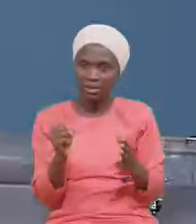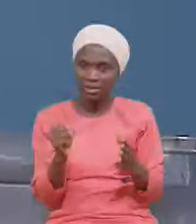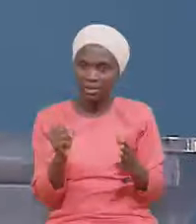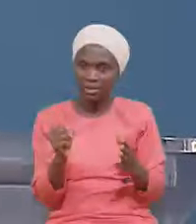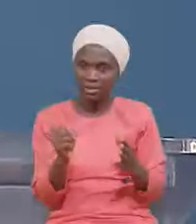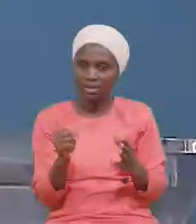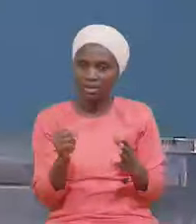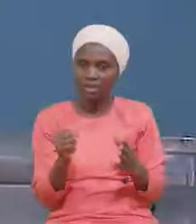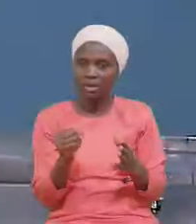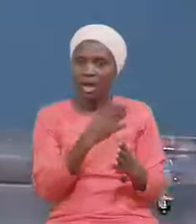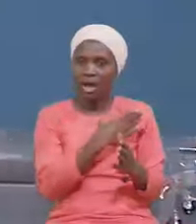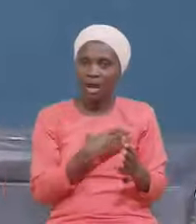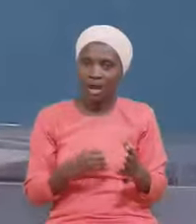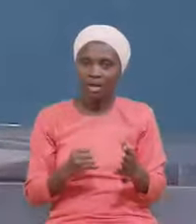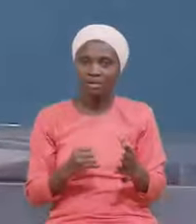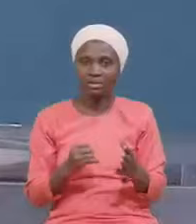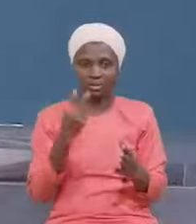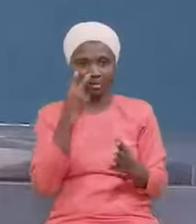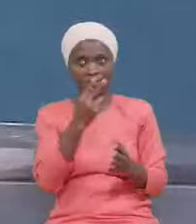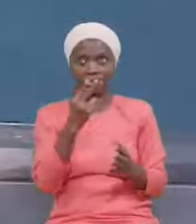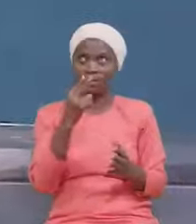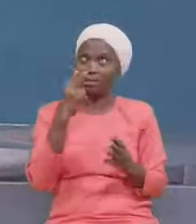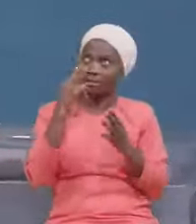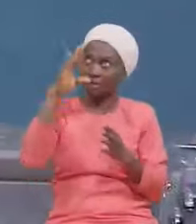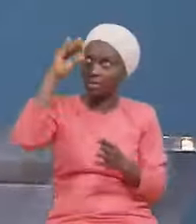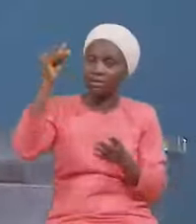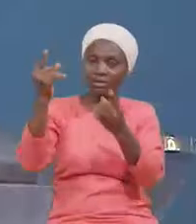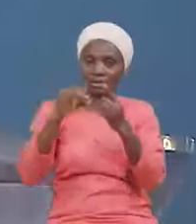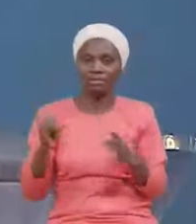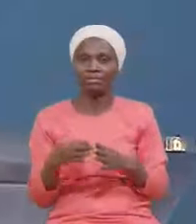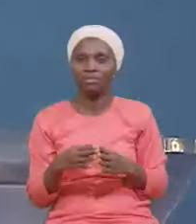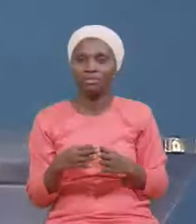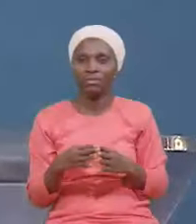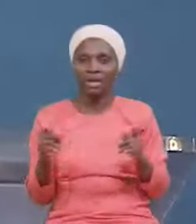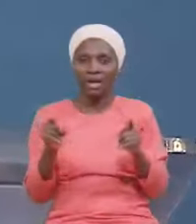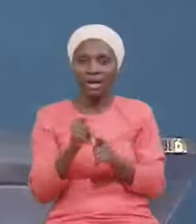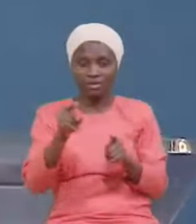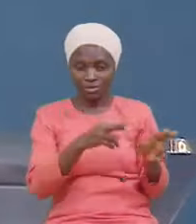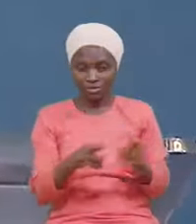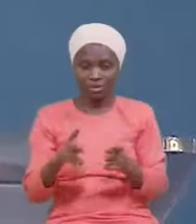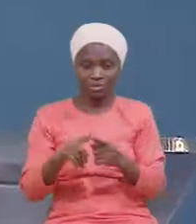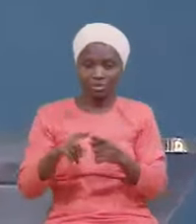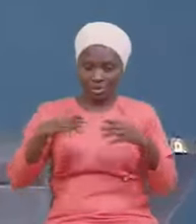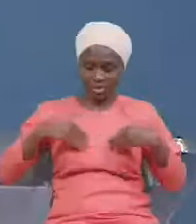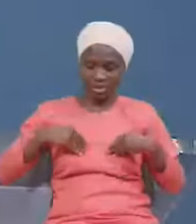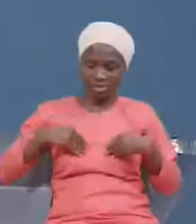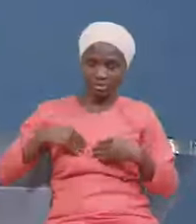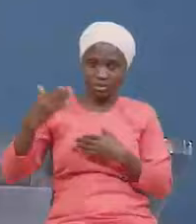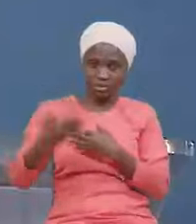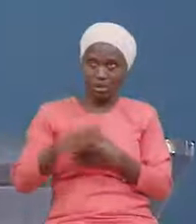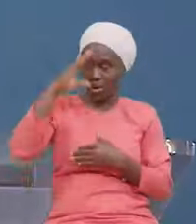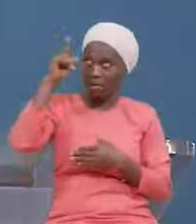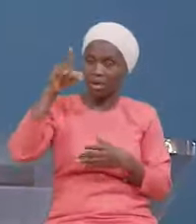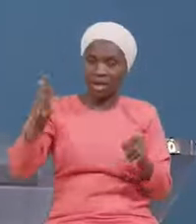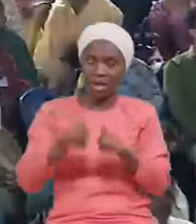Today see him coming. ఈ రోజున ఆయన రావడాన్ని మీరు చూడండి. Get ready to receive him as he comes to